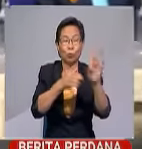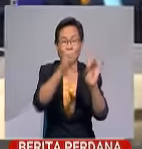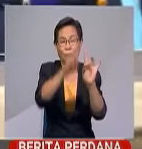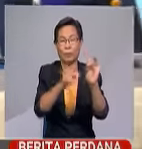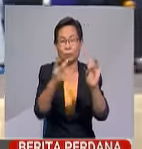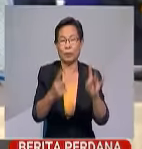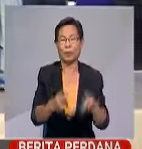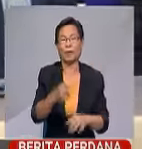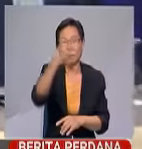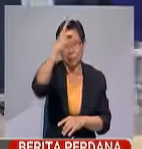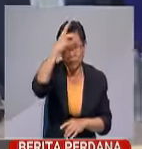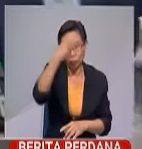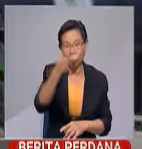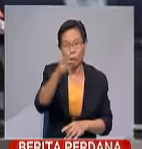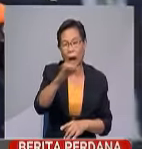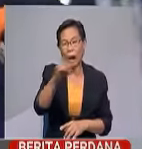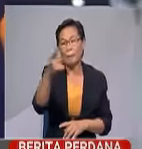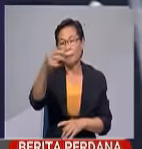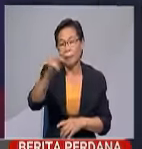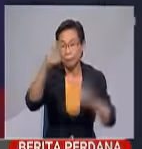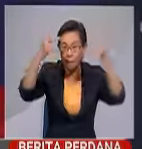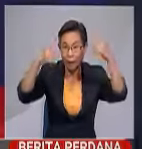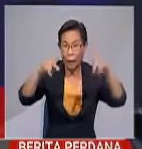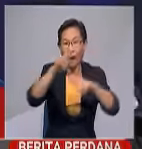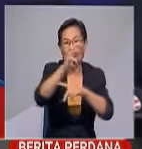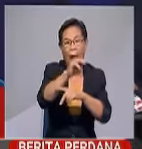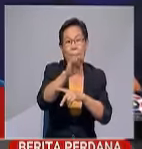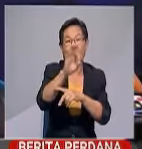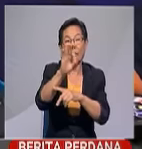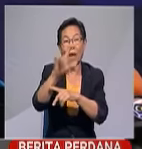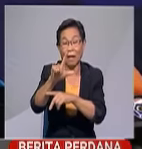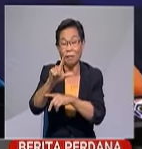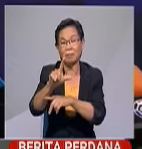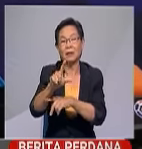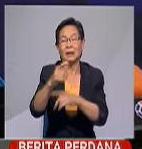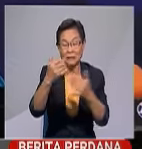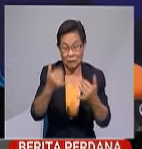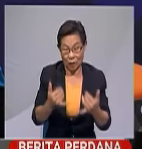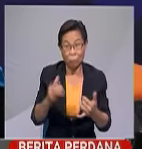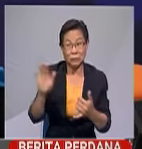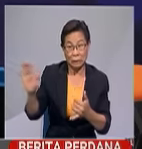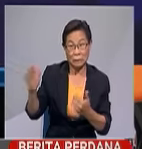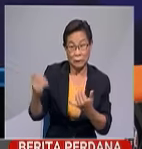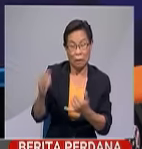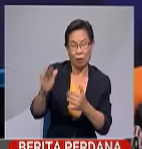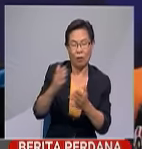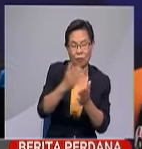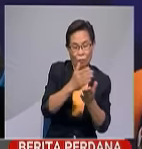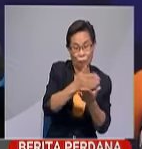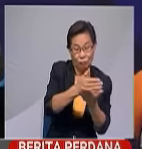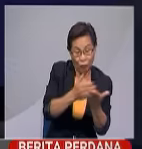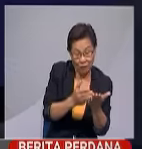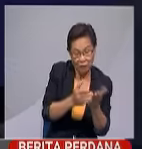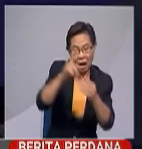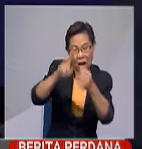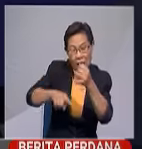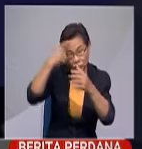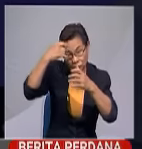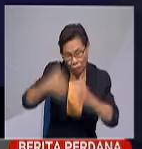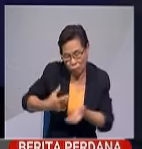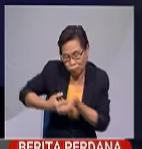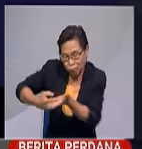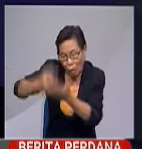Jelas Dato' Hamidin yang juga Presiden Liga Bola Sepak Malaysia MFL menjelaskan ketika ini pihaknya dalam fasa terakhir untuk memuktamadkan